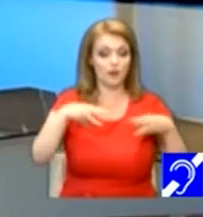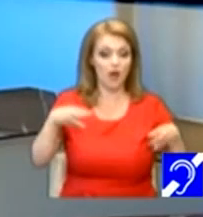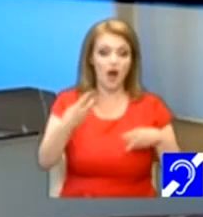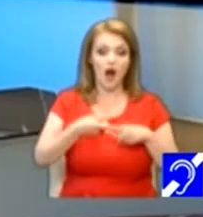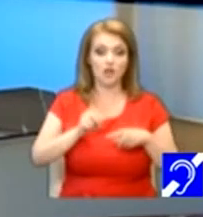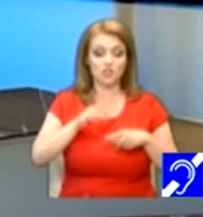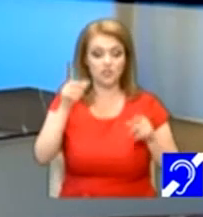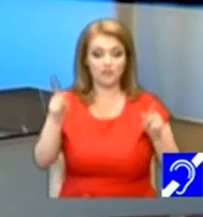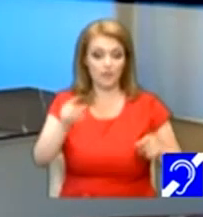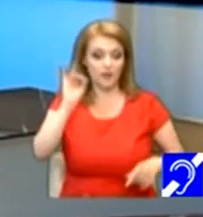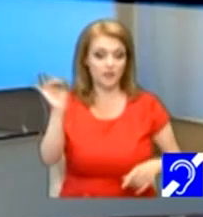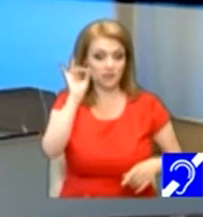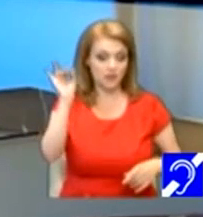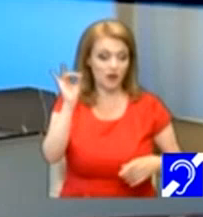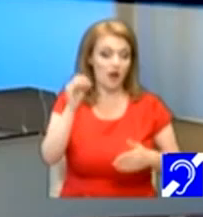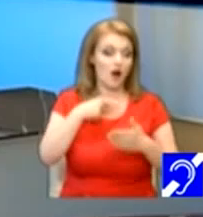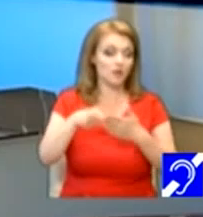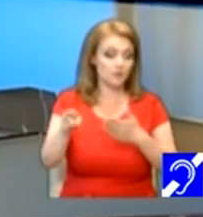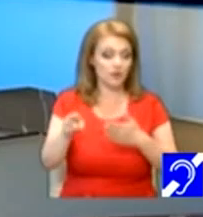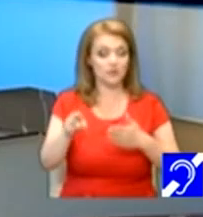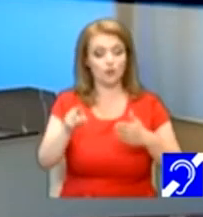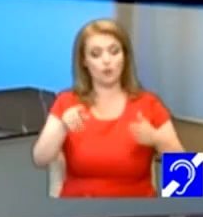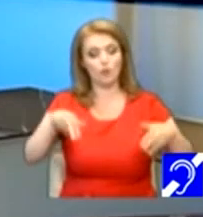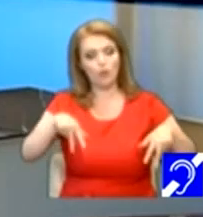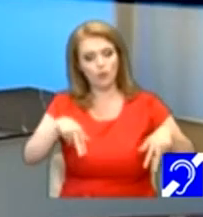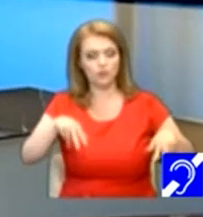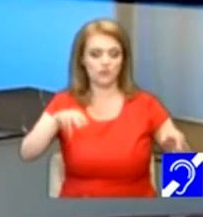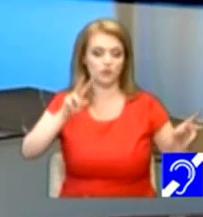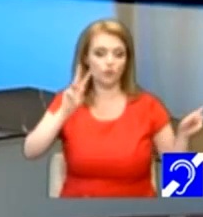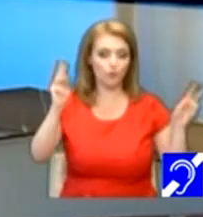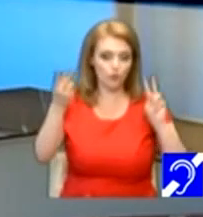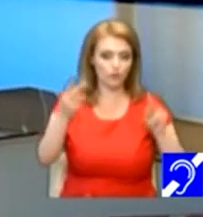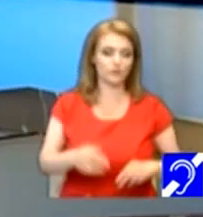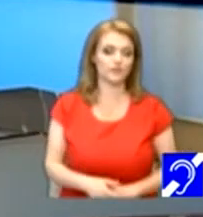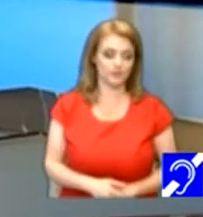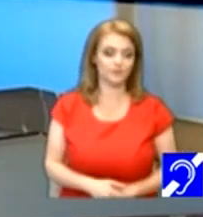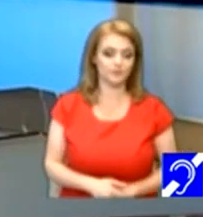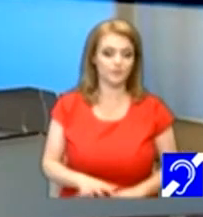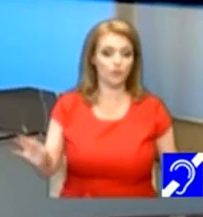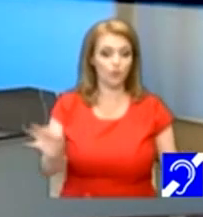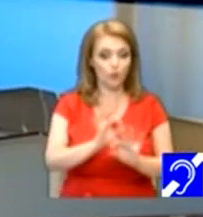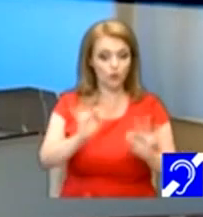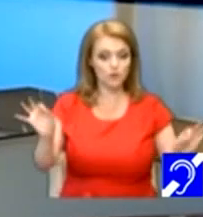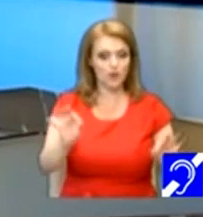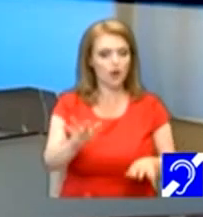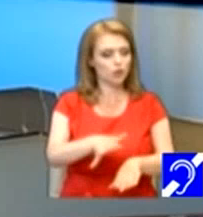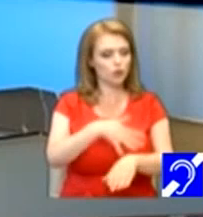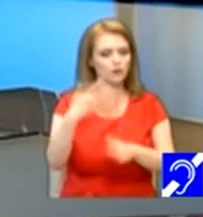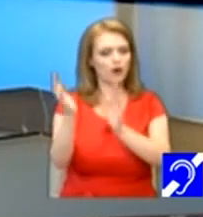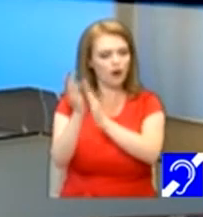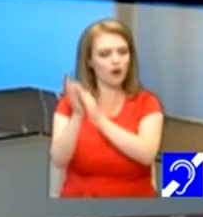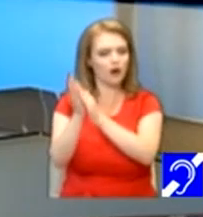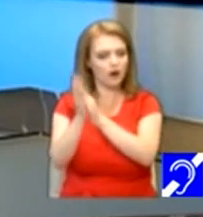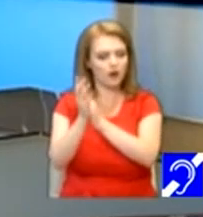moment istoric a fost marcat cu muzică de fanfară, iar reprezentanții PAS au încins și o horă. Au aplaudat îndelung și s-au